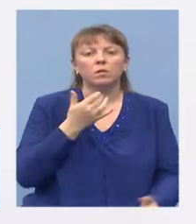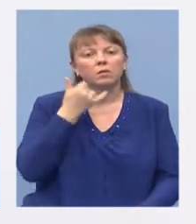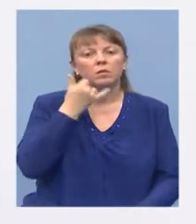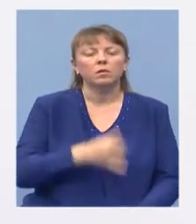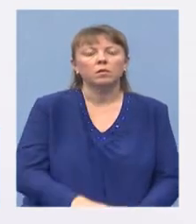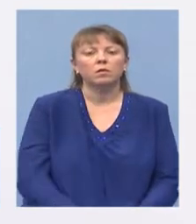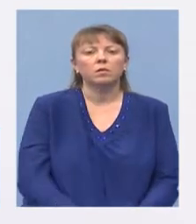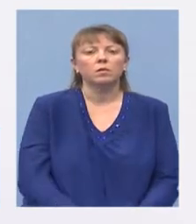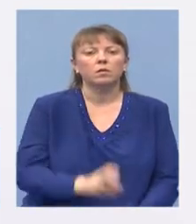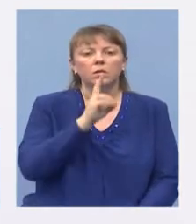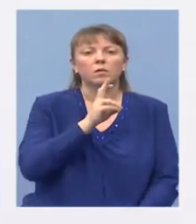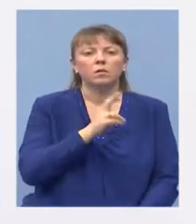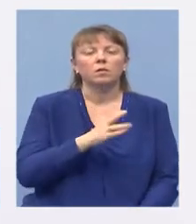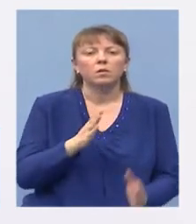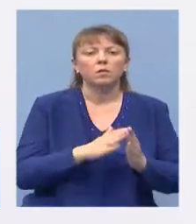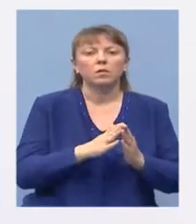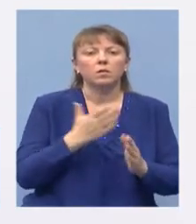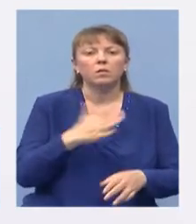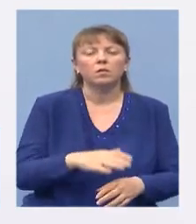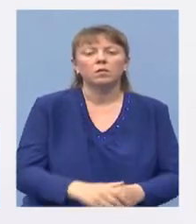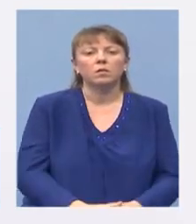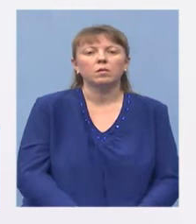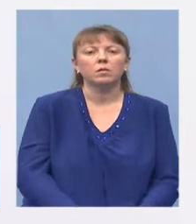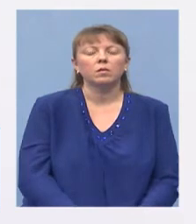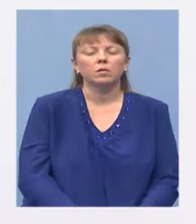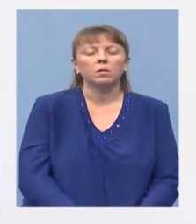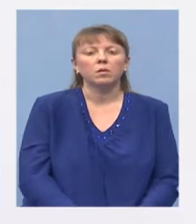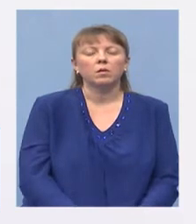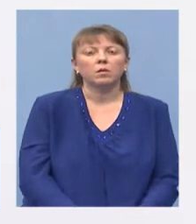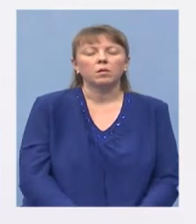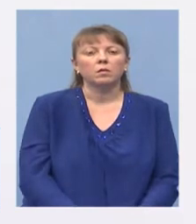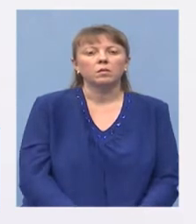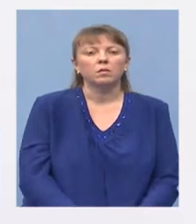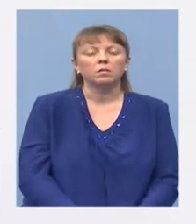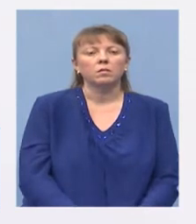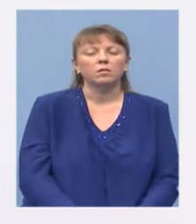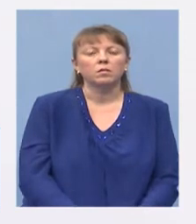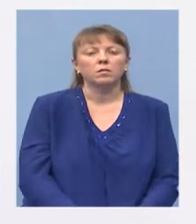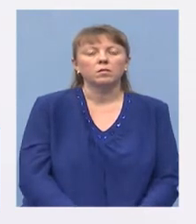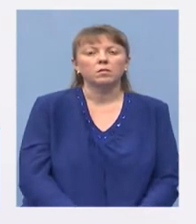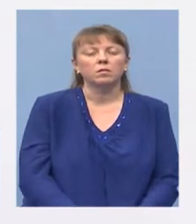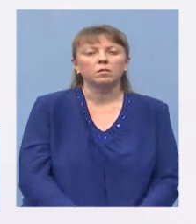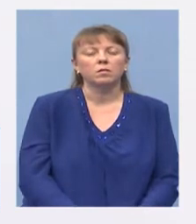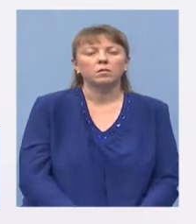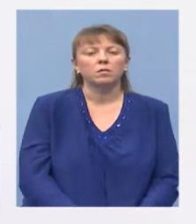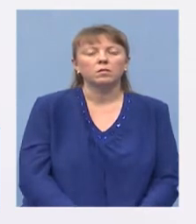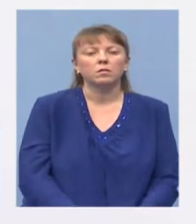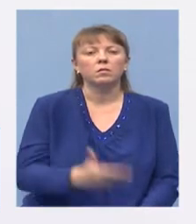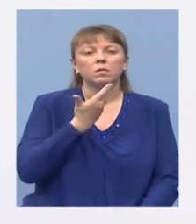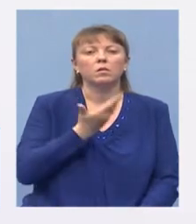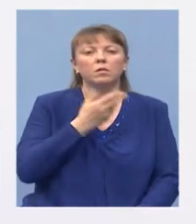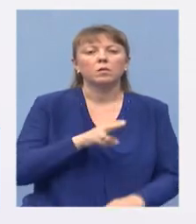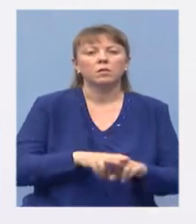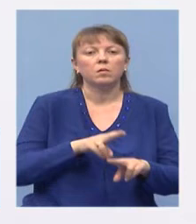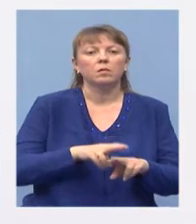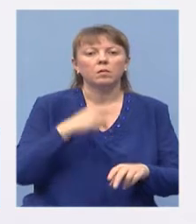и оказывают государственную услугу на дому. Среди услуг, оказываемых на дому, наибольший спрос – это выдача паспортов